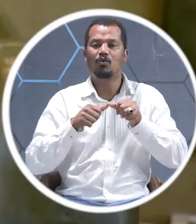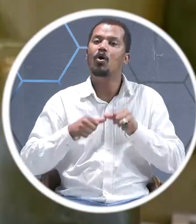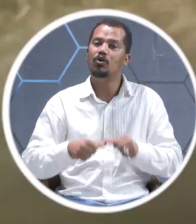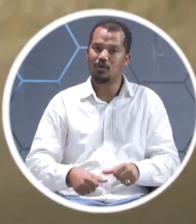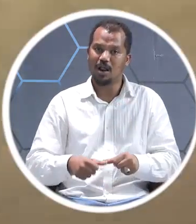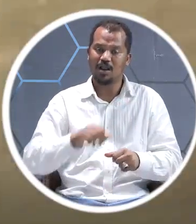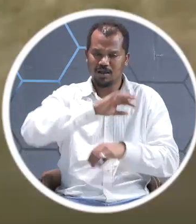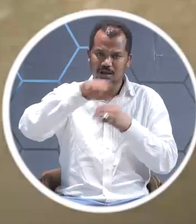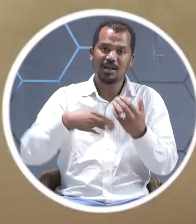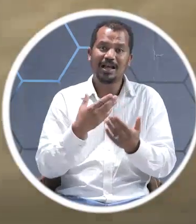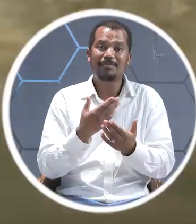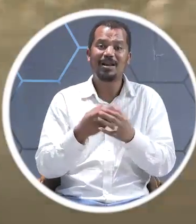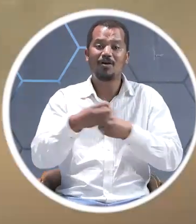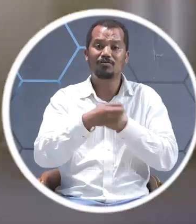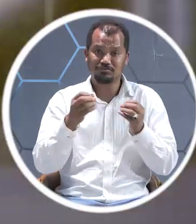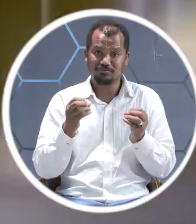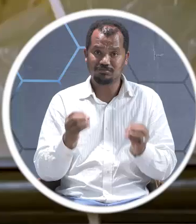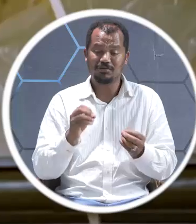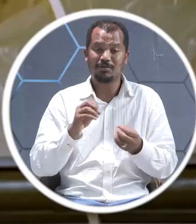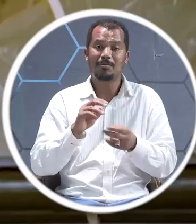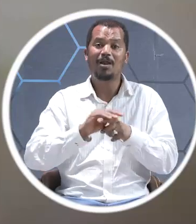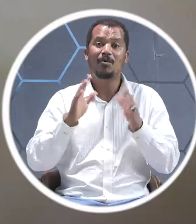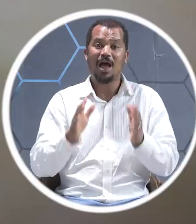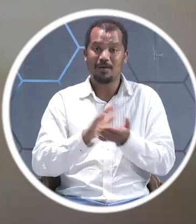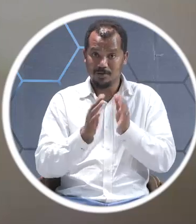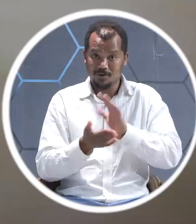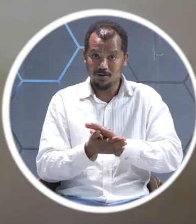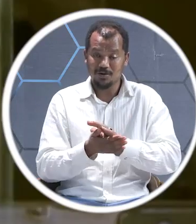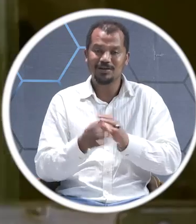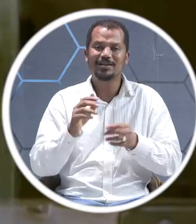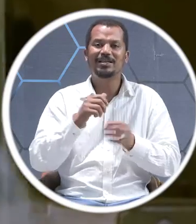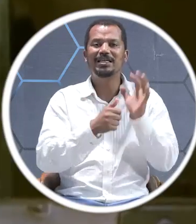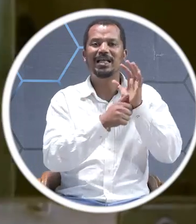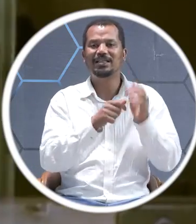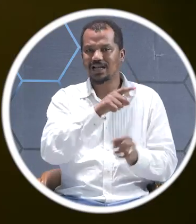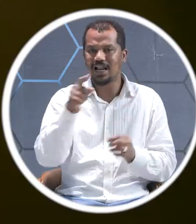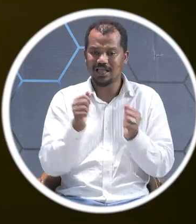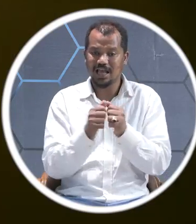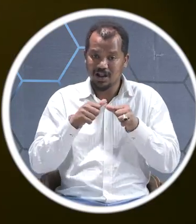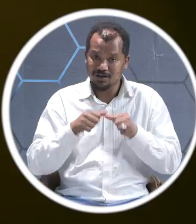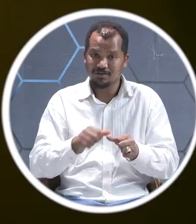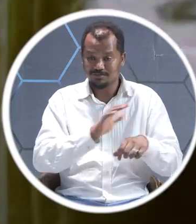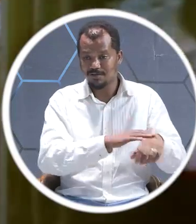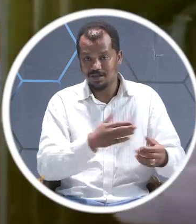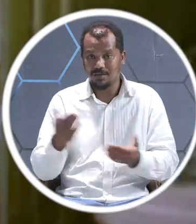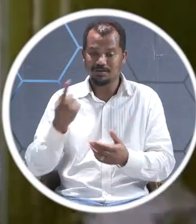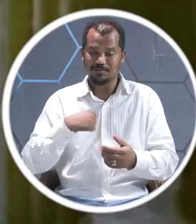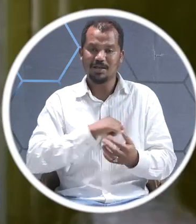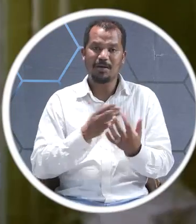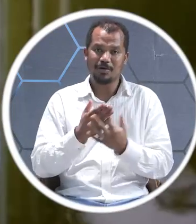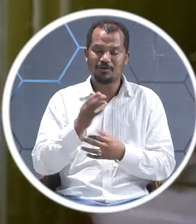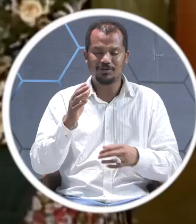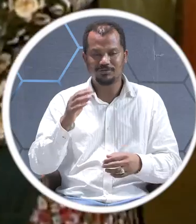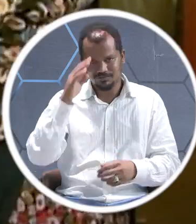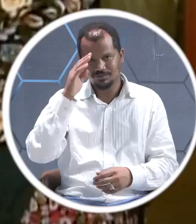ሲተረጉምልን ቆይቷል። ከመላ የስቱዲዮ ባለሙያዎች ጋር በመሆን ቀጣዩ የኢሳት ዝግጅት ከእናንተ ጋር እንዲቆይ በመጋበዝ በእኛ